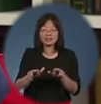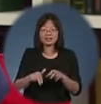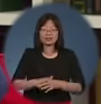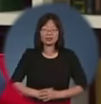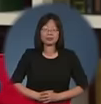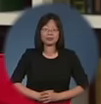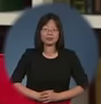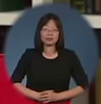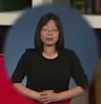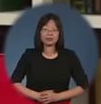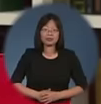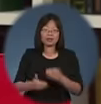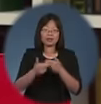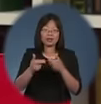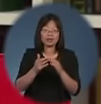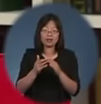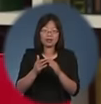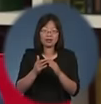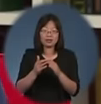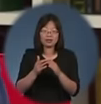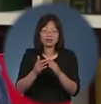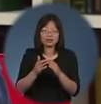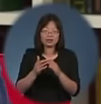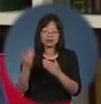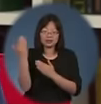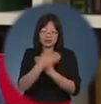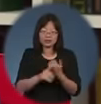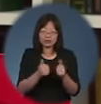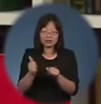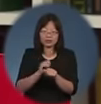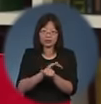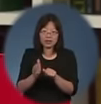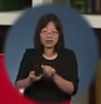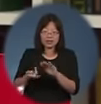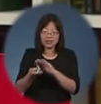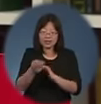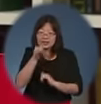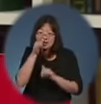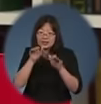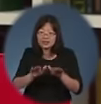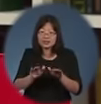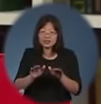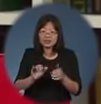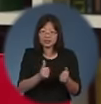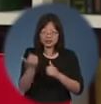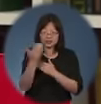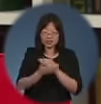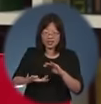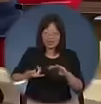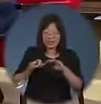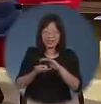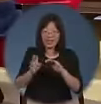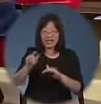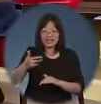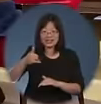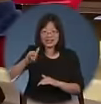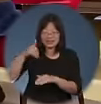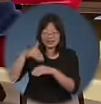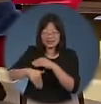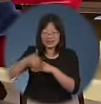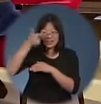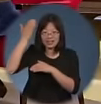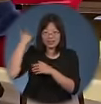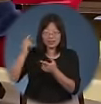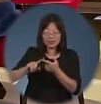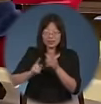그 병원 영한 실이라고 하는데 무슨 시 체 안치실 이런 식 그 표현 표현 옛날 표현 그대로 다